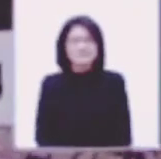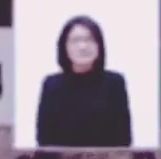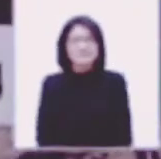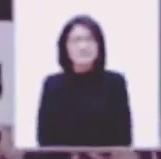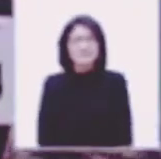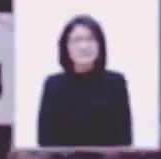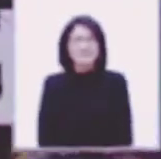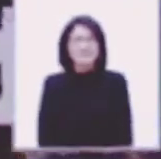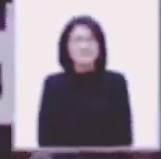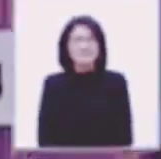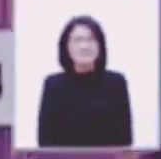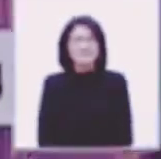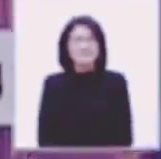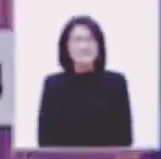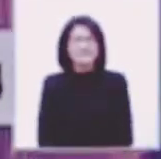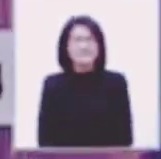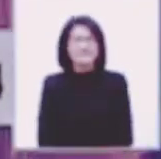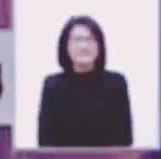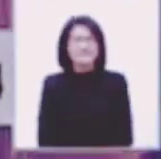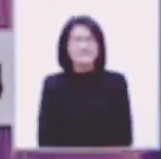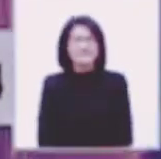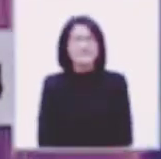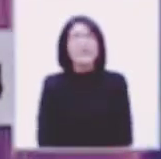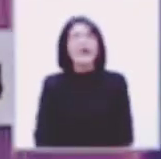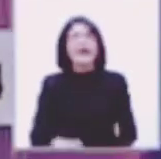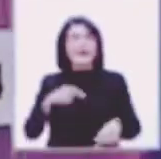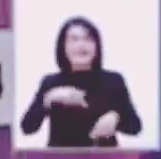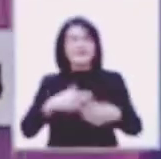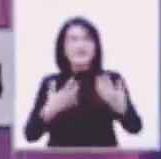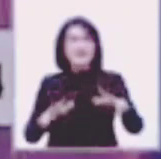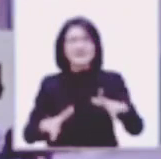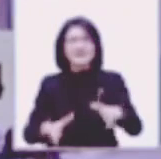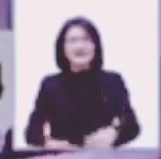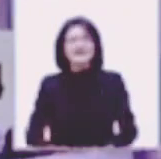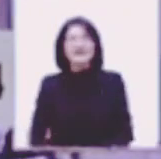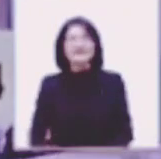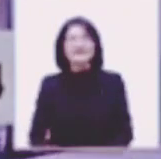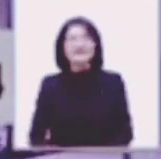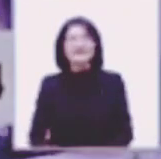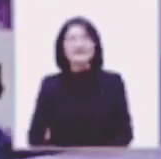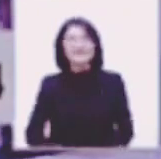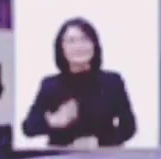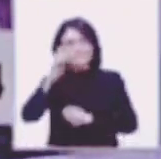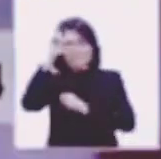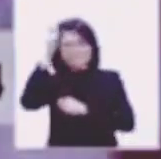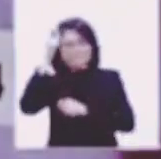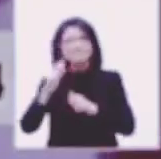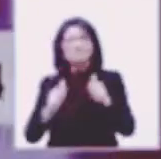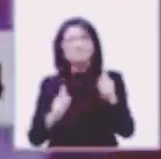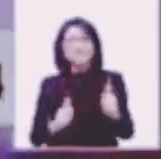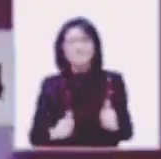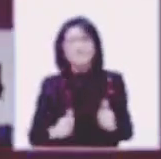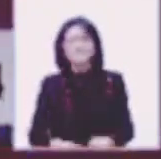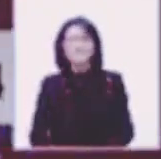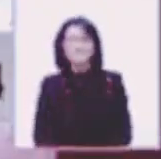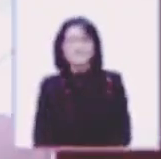Kalau begitu, sesi tanya-jawab untuk segmen ini sudah habis. Kita berikan apresiasi untuk ketiga calon wakil presiden kita.